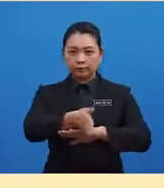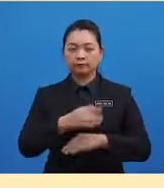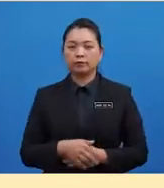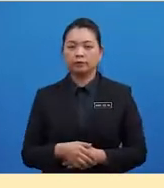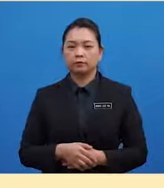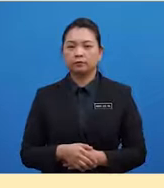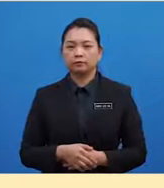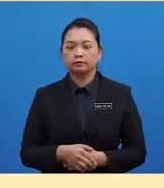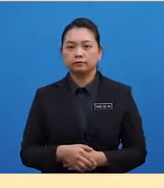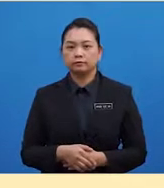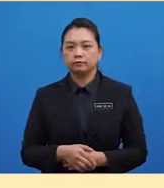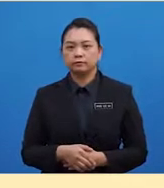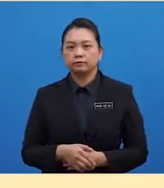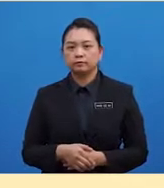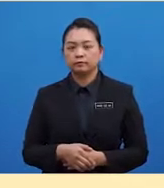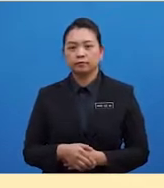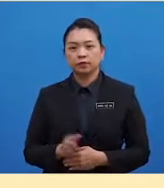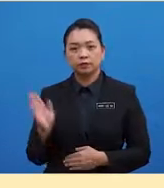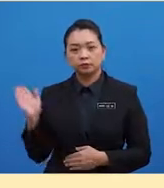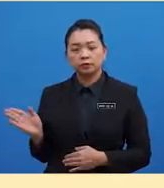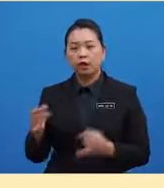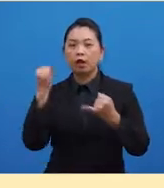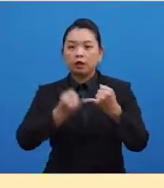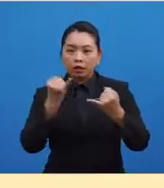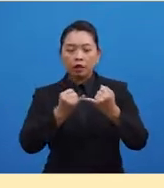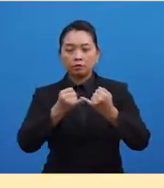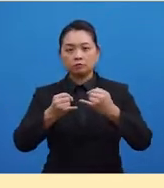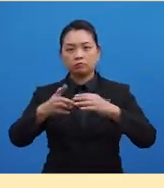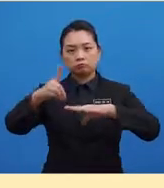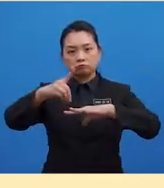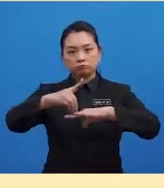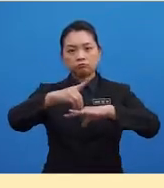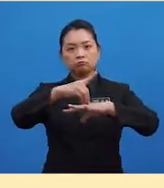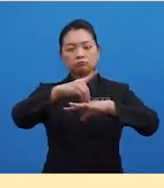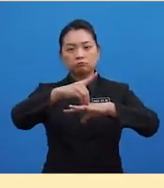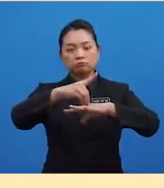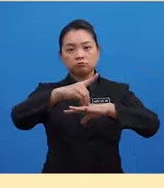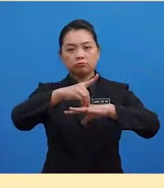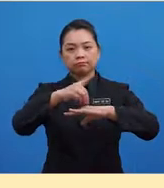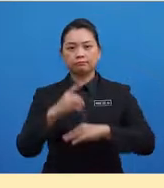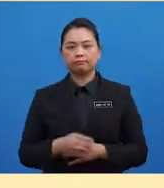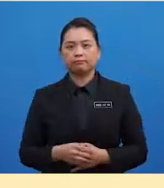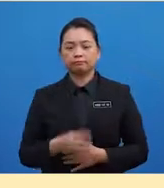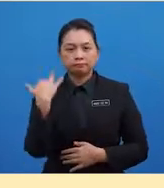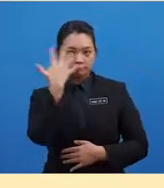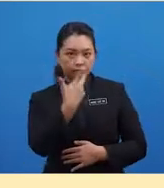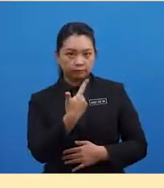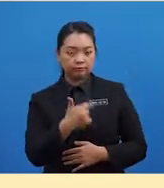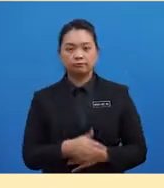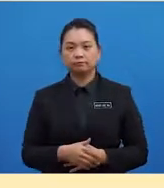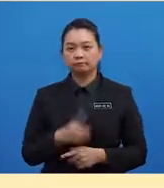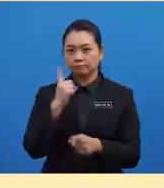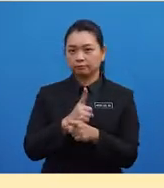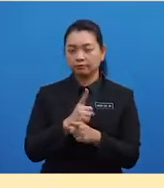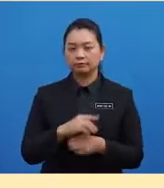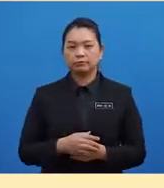yang terakhir ialah cincin berlian yang mempunyai bentuk sama dengan poligon pentagon. Cantik kan cincin